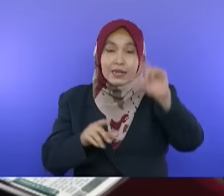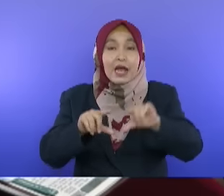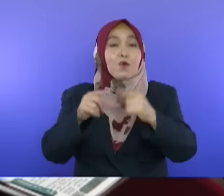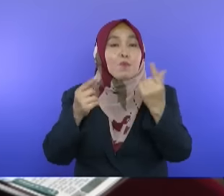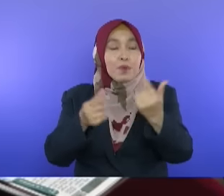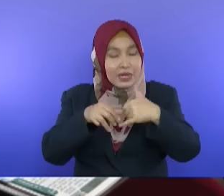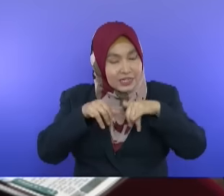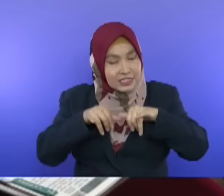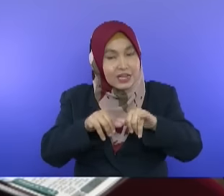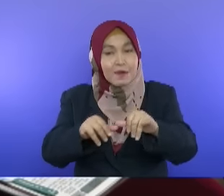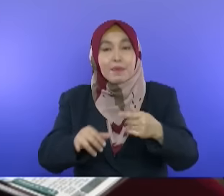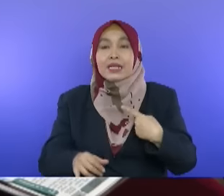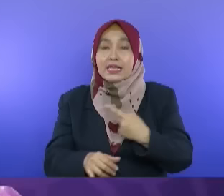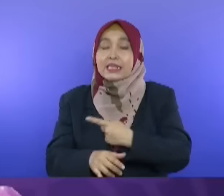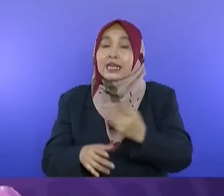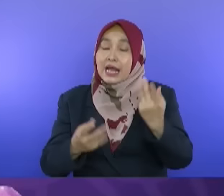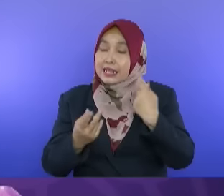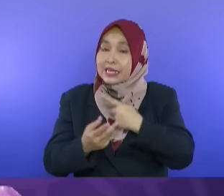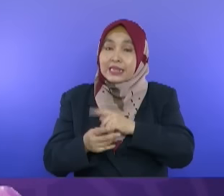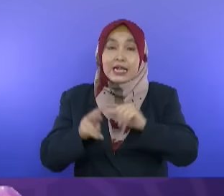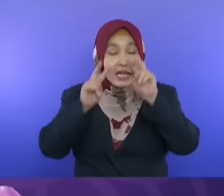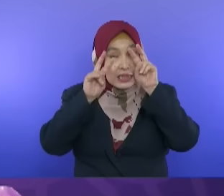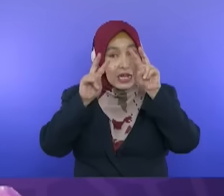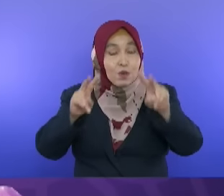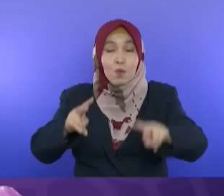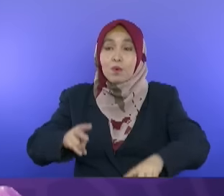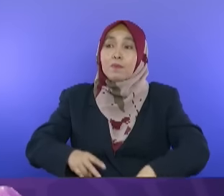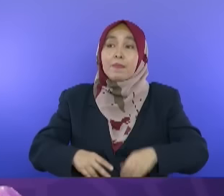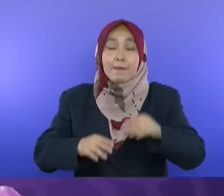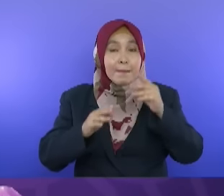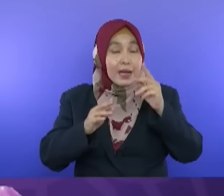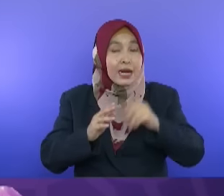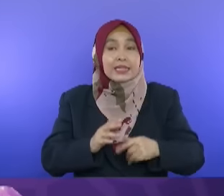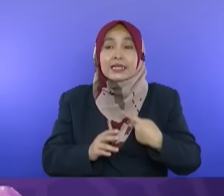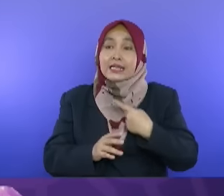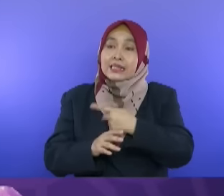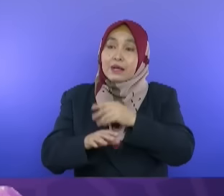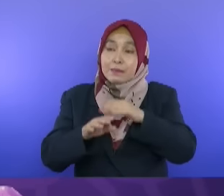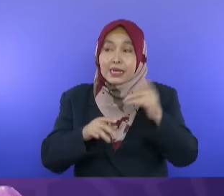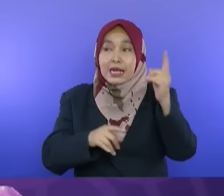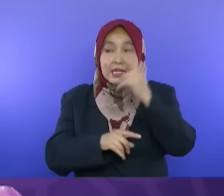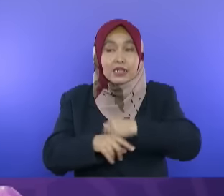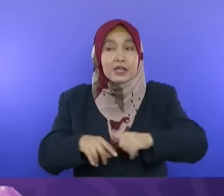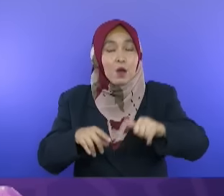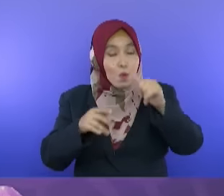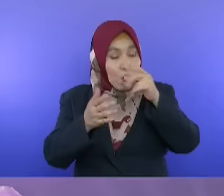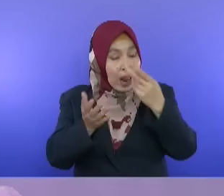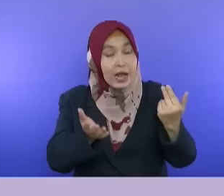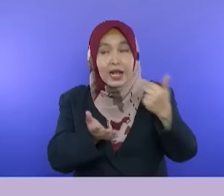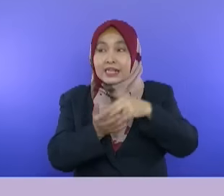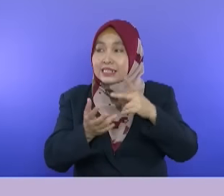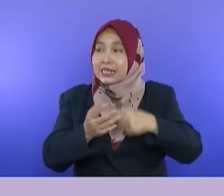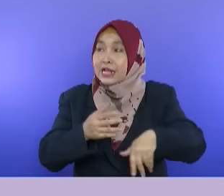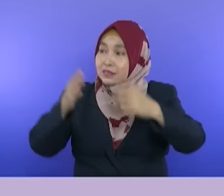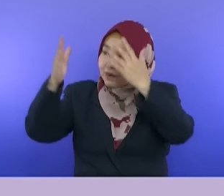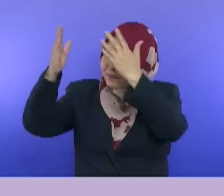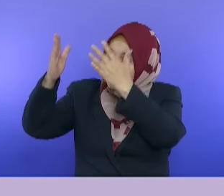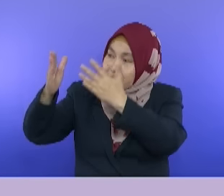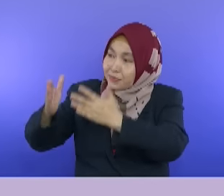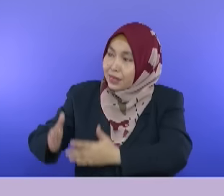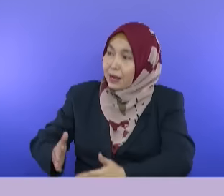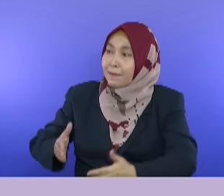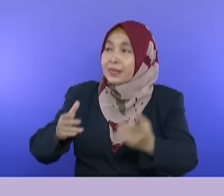baik kita lihat kita untuk tajwid yang pertama